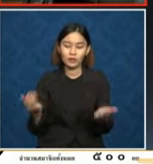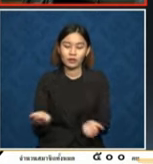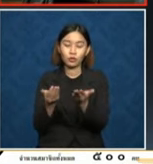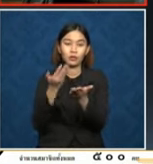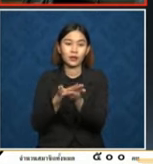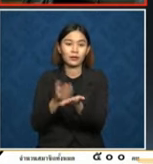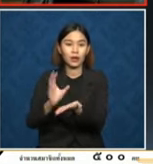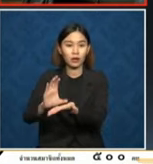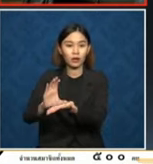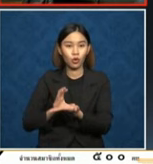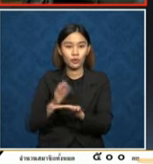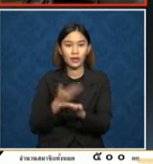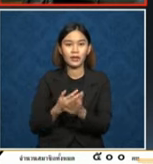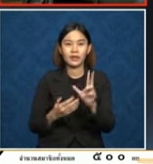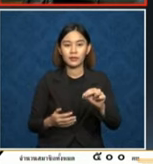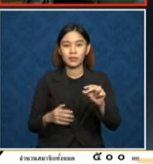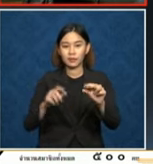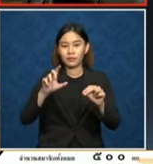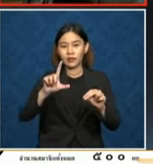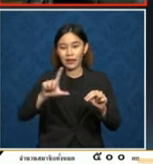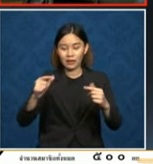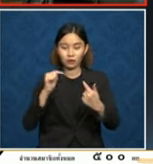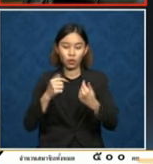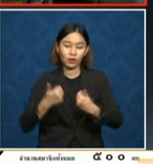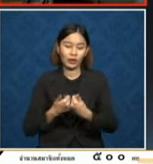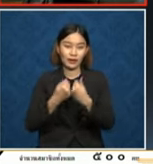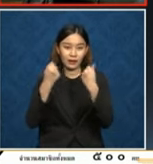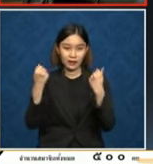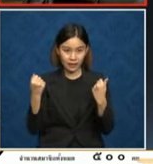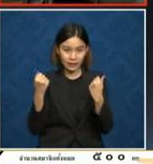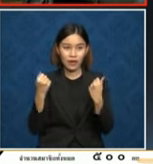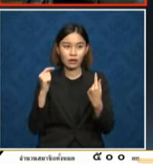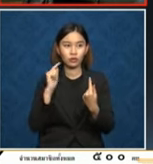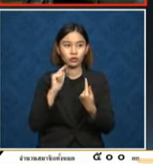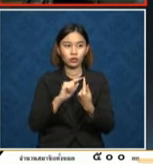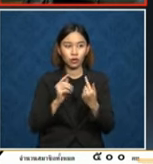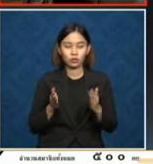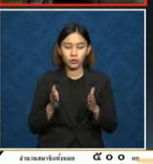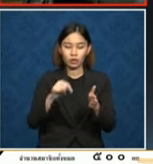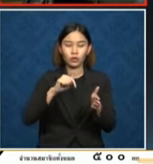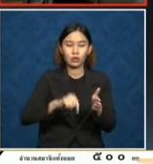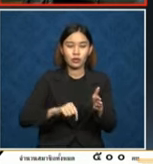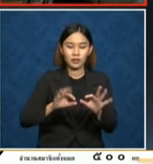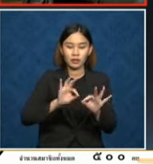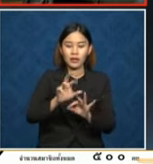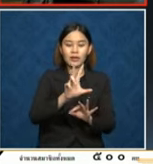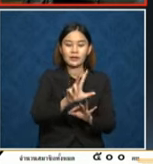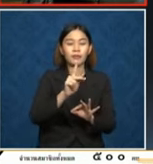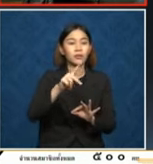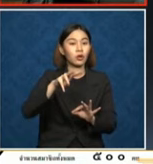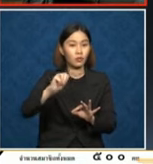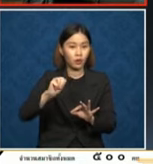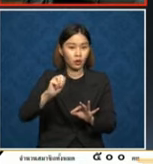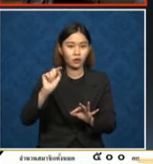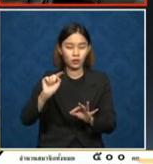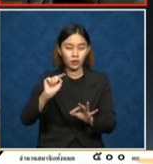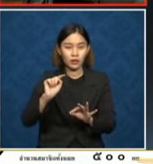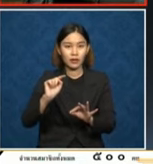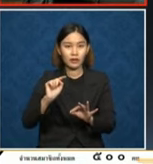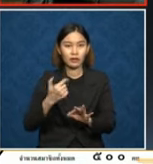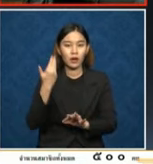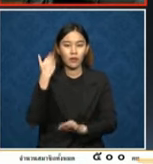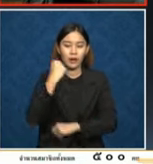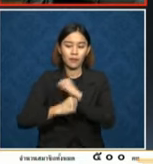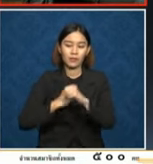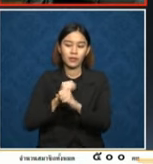าณมา30ล้านบาทในการขยายดำเนินการจากควรสงสารไป3กิโลเมตรนะคะในที่ผ่านมา